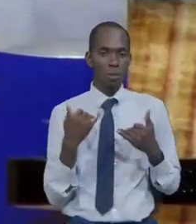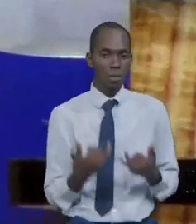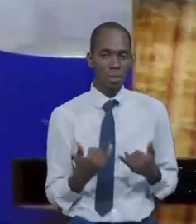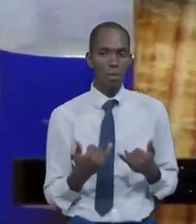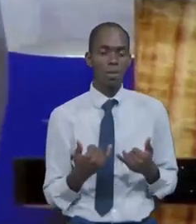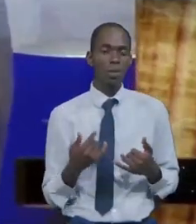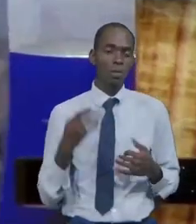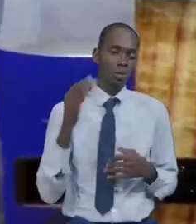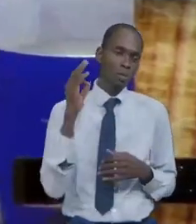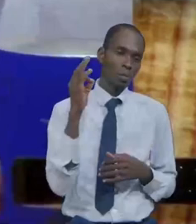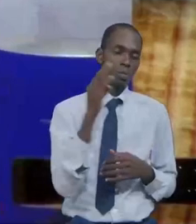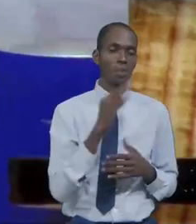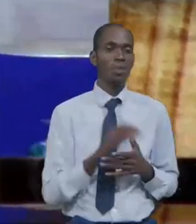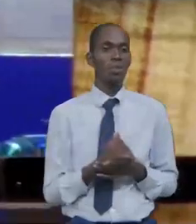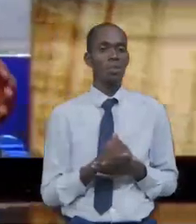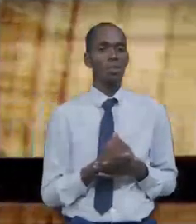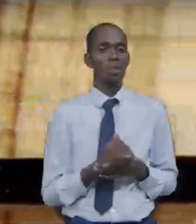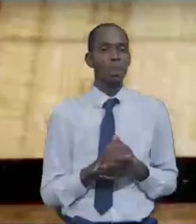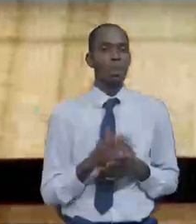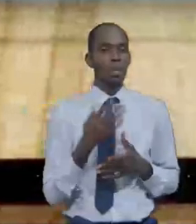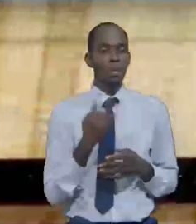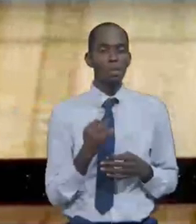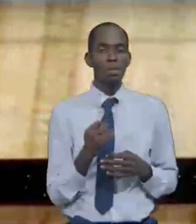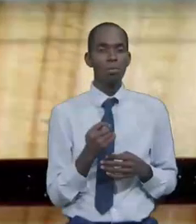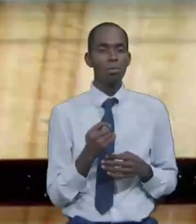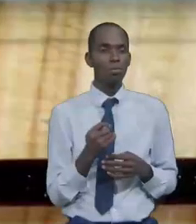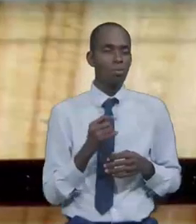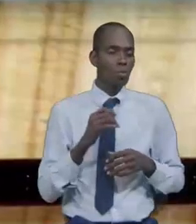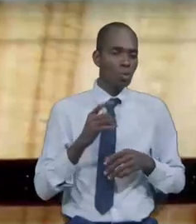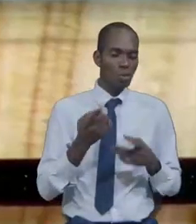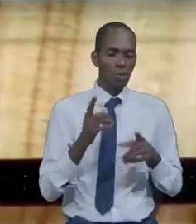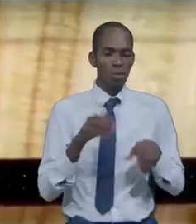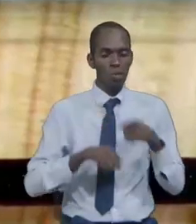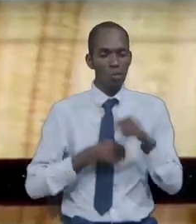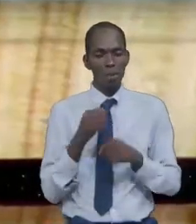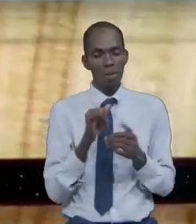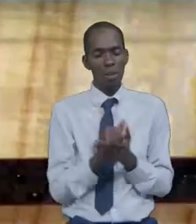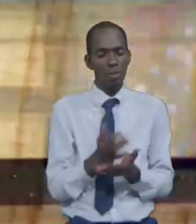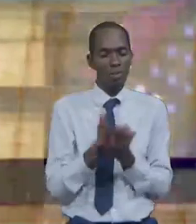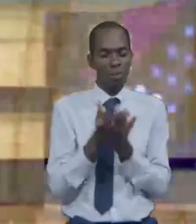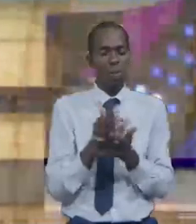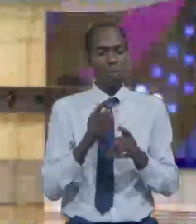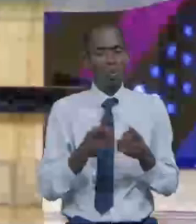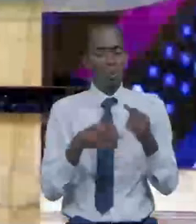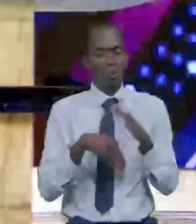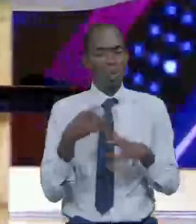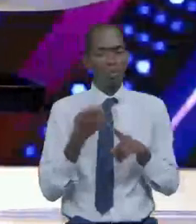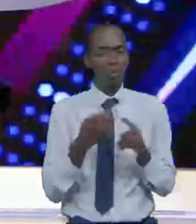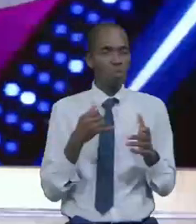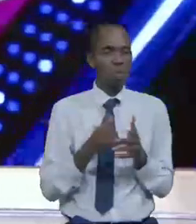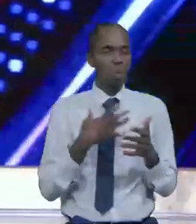maintenant. Il a souffert des naufrages, il est sorti de là, annonce maintenant. Il